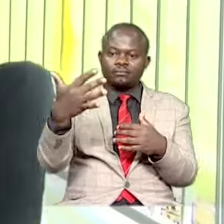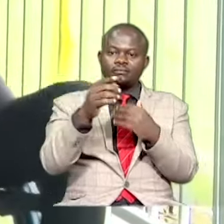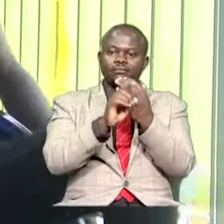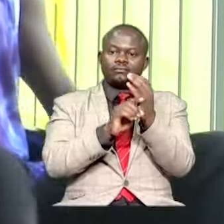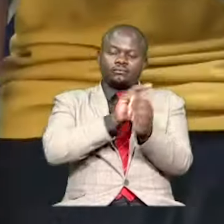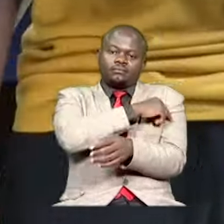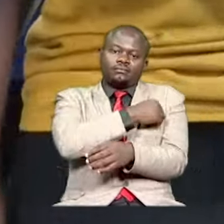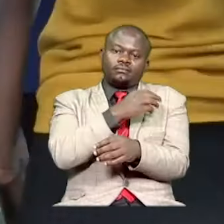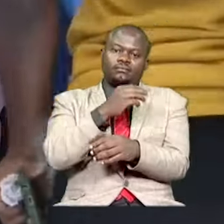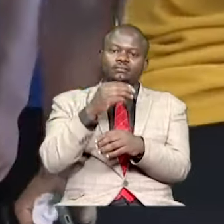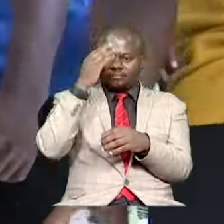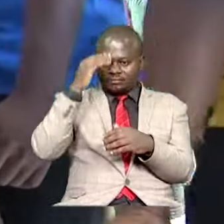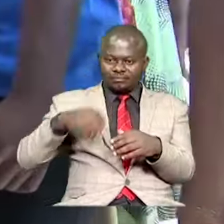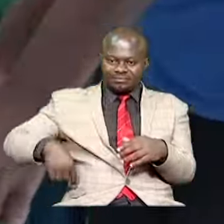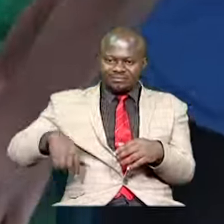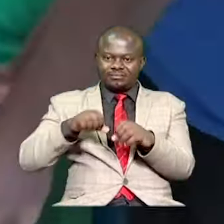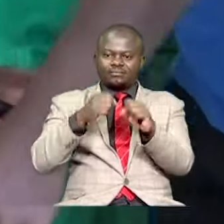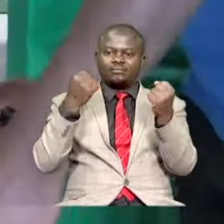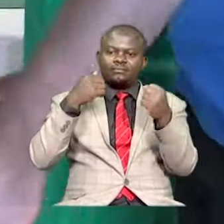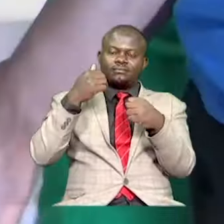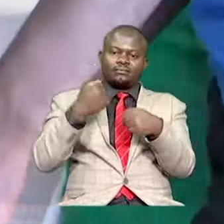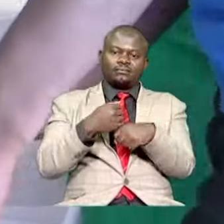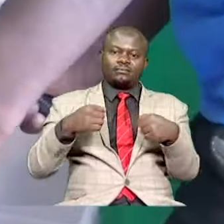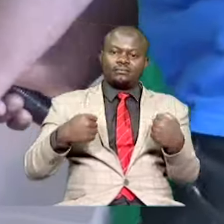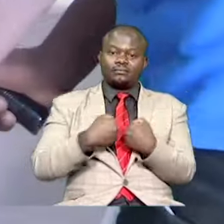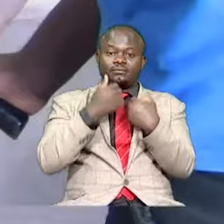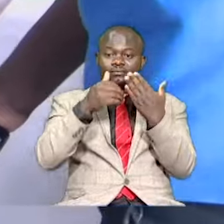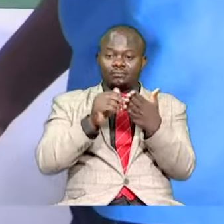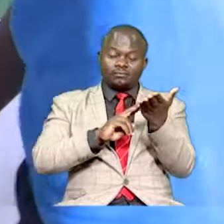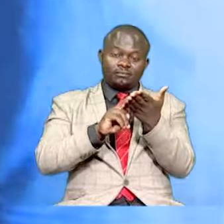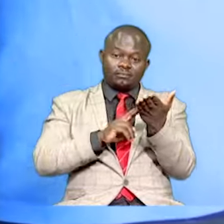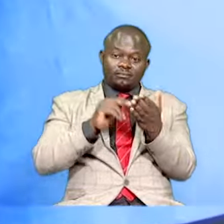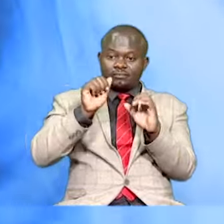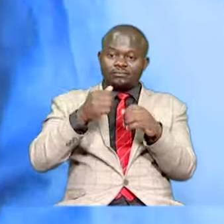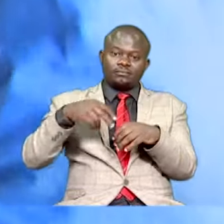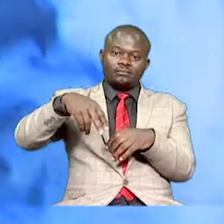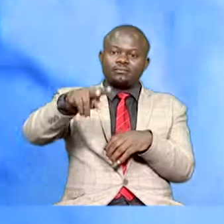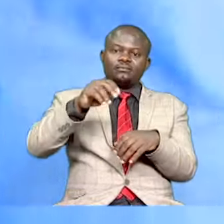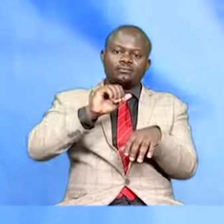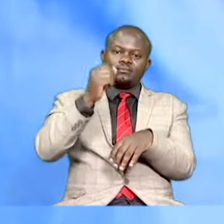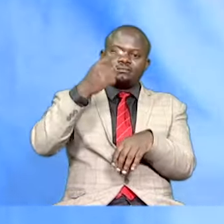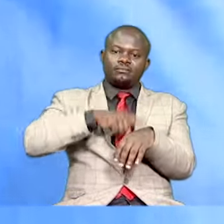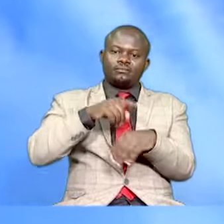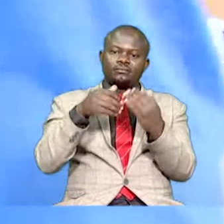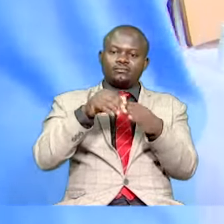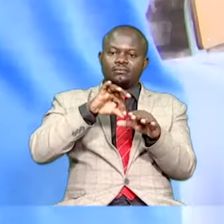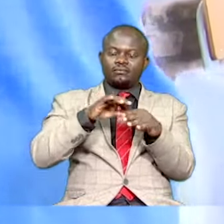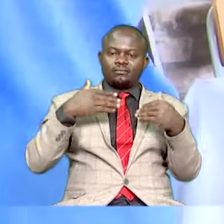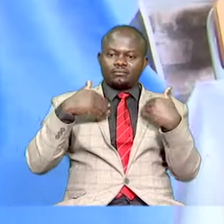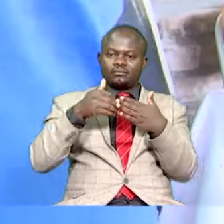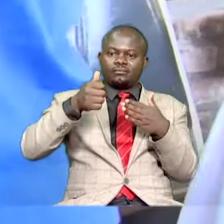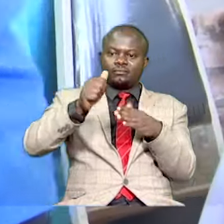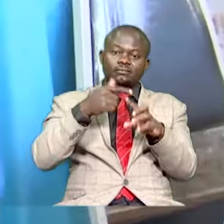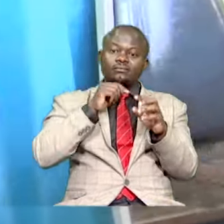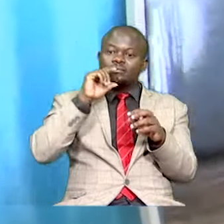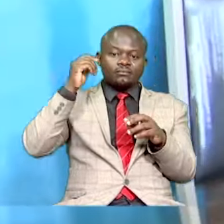ko yavunitse umugongo nyuma yo gukora impanuka yifashisha akagare kugira ngo abashe kugenda ni ku nshuro ya mbere yaratoye mu buzima bwe ariko ngo